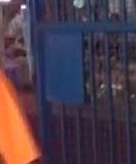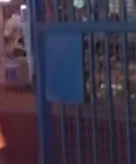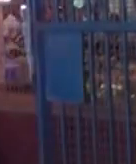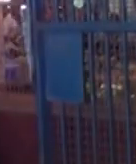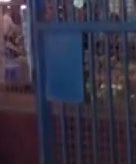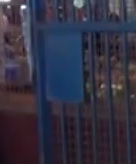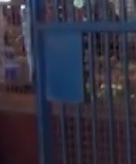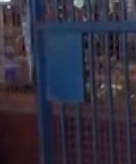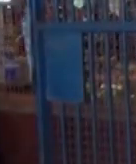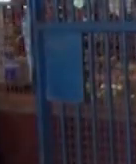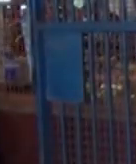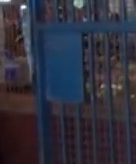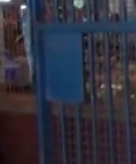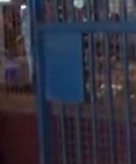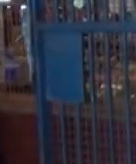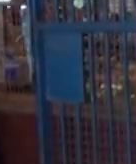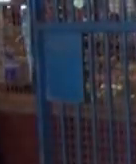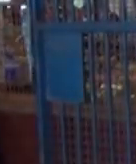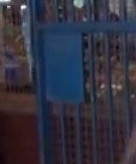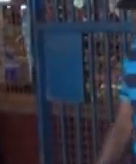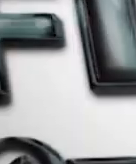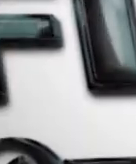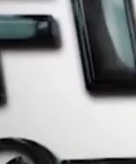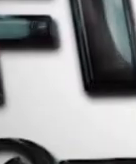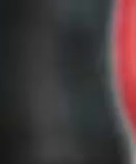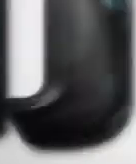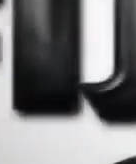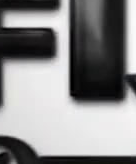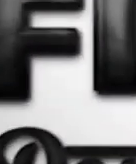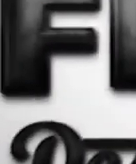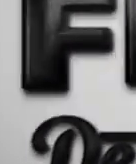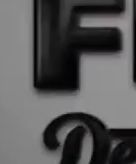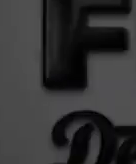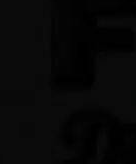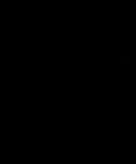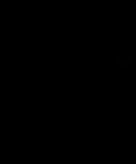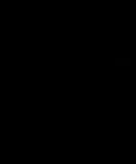में पुराना गाना लगे, हमें बहुत अच्छा लगे. रेडियो फीजी 2 देश की धड़कन.